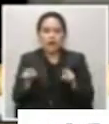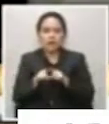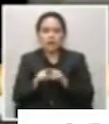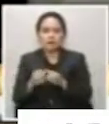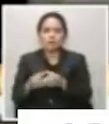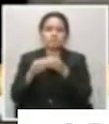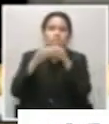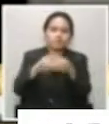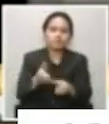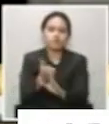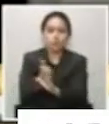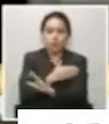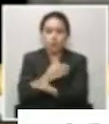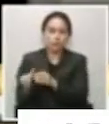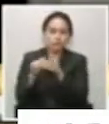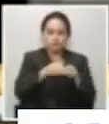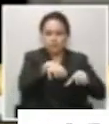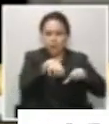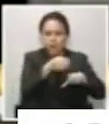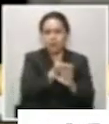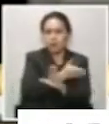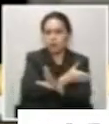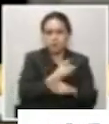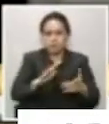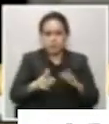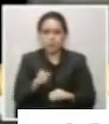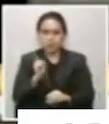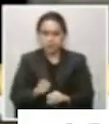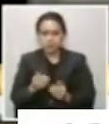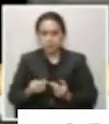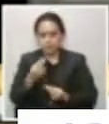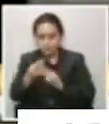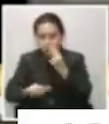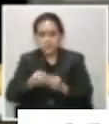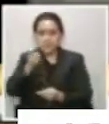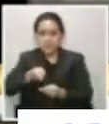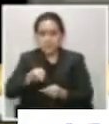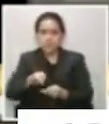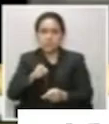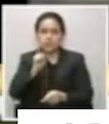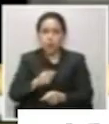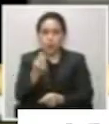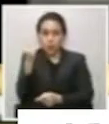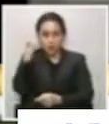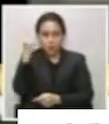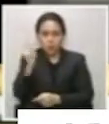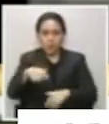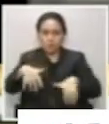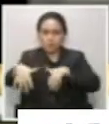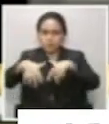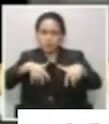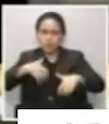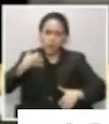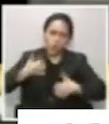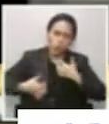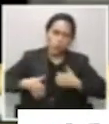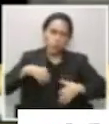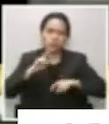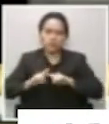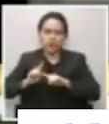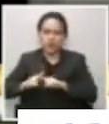ล่วงหน้าจะรู้ว่าขณะนี้ปัจจุบันเนี่ยประชาชนเขาทุกข์เข็นขนาดไ